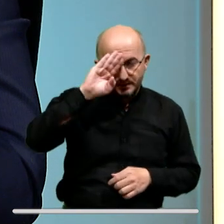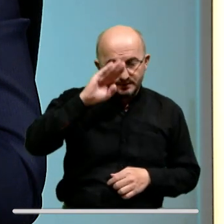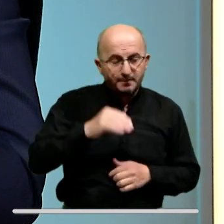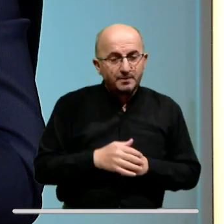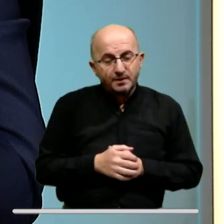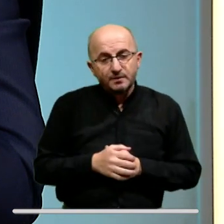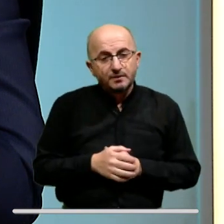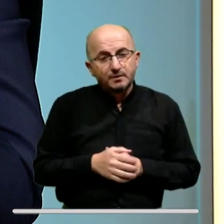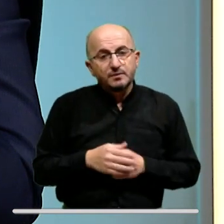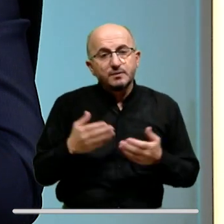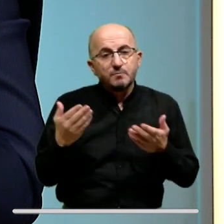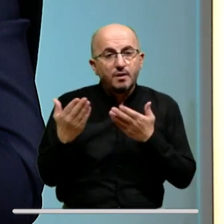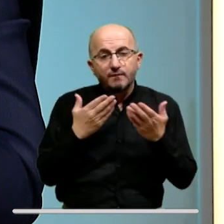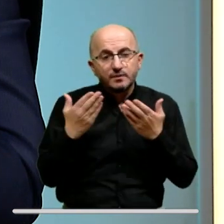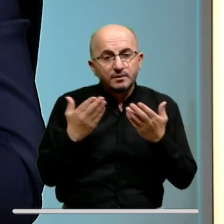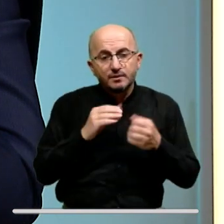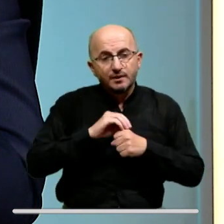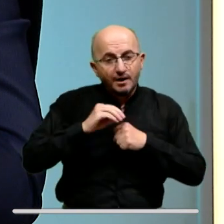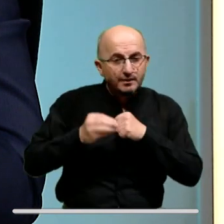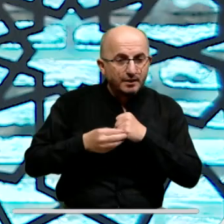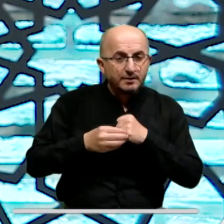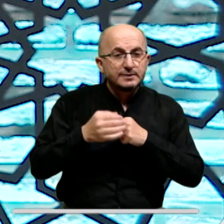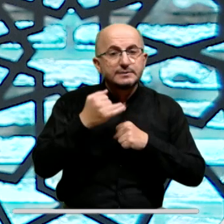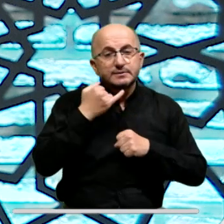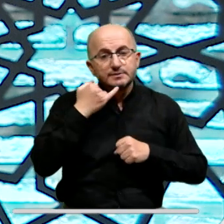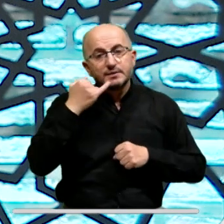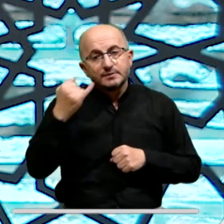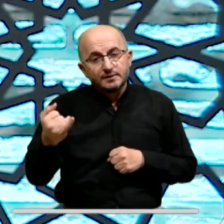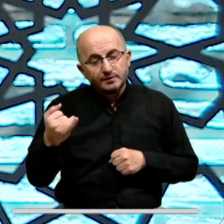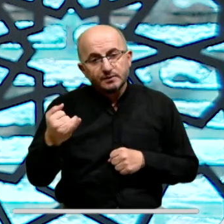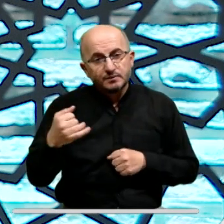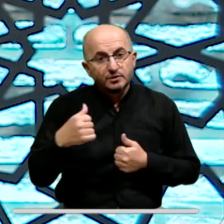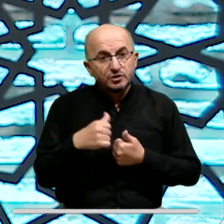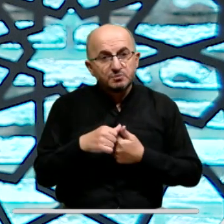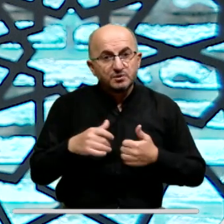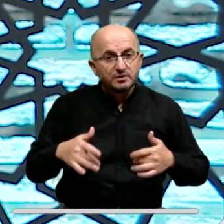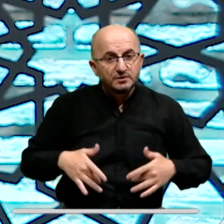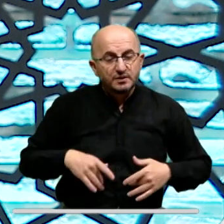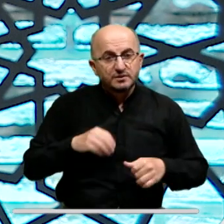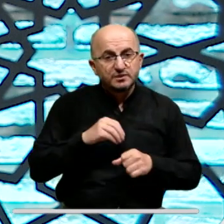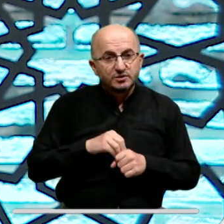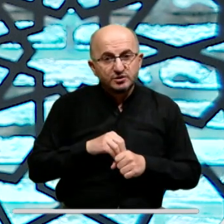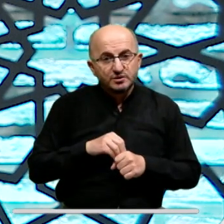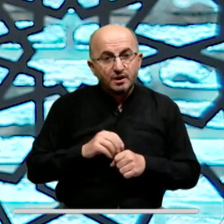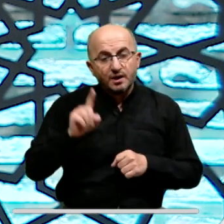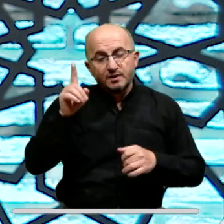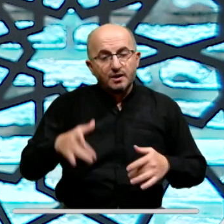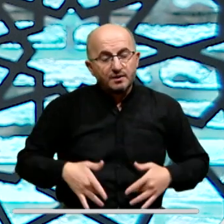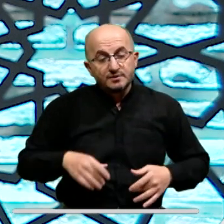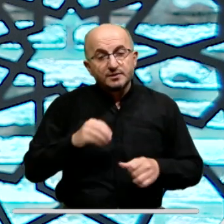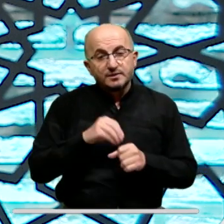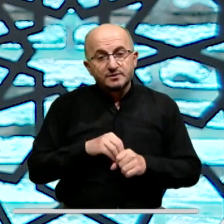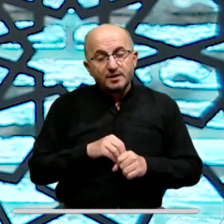bayramlarda, mevlütlerde hani gidip ziyaret ediyorum. Çünkü eşimin rızası için her şeyden önemlisi Allah rızası